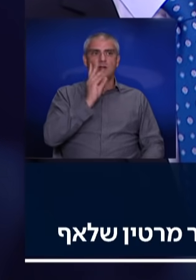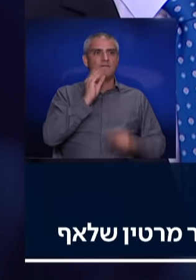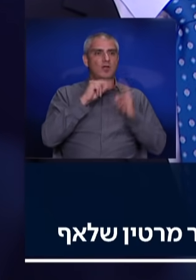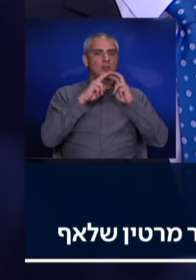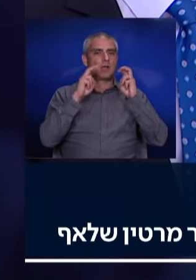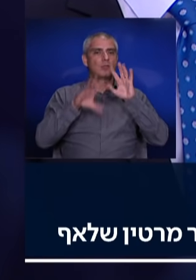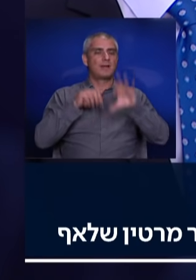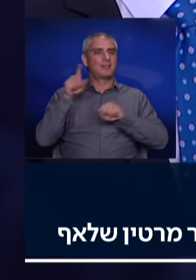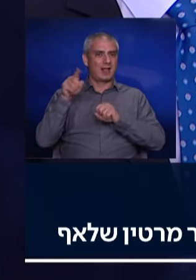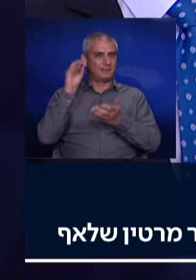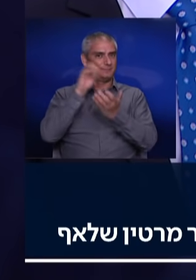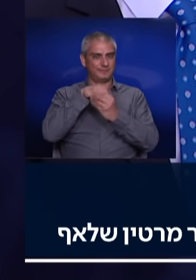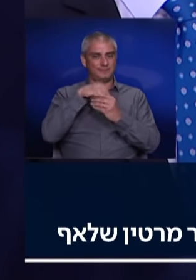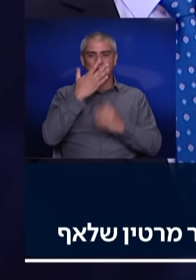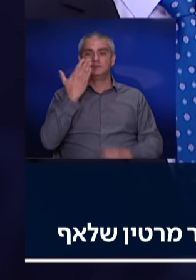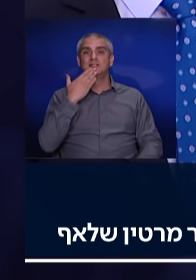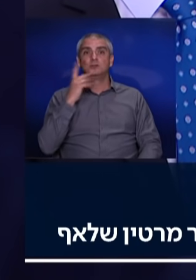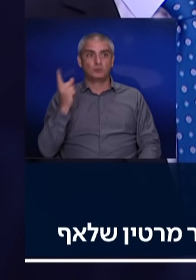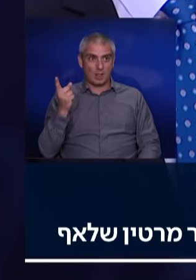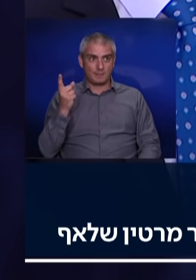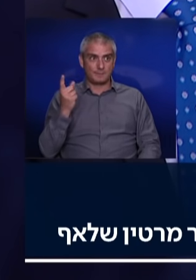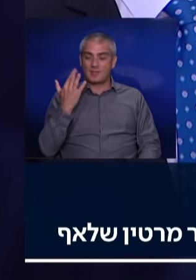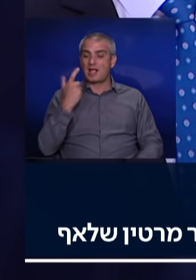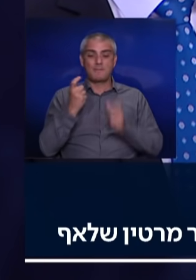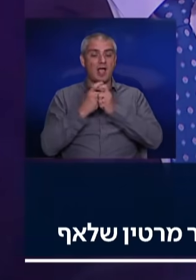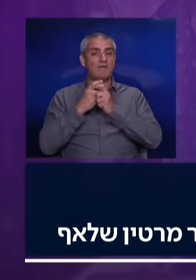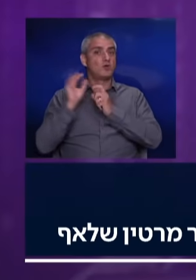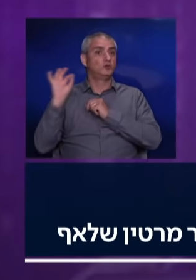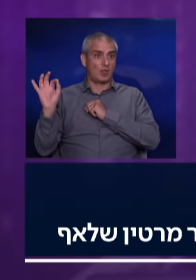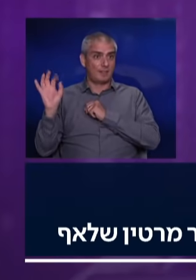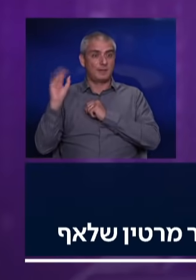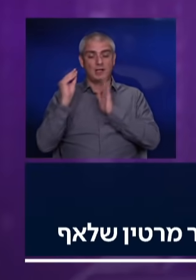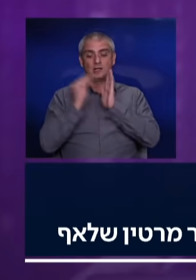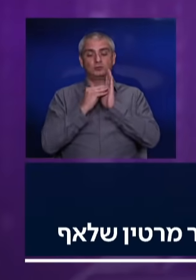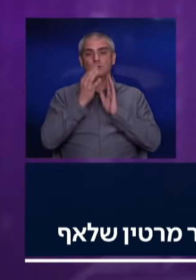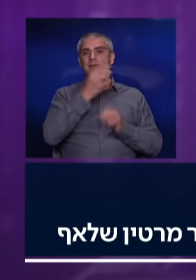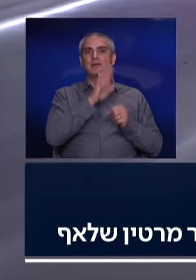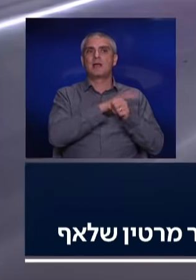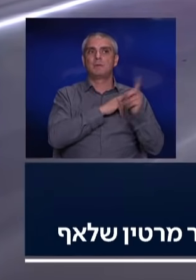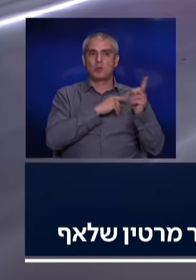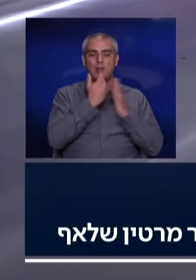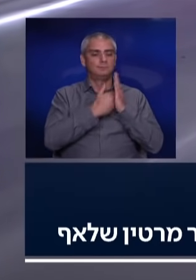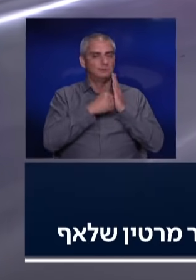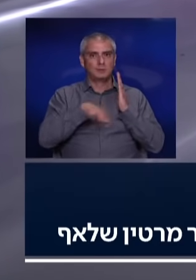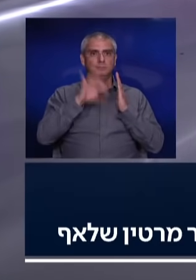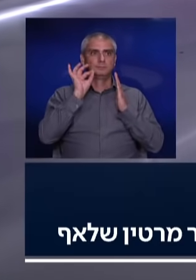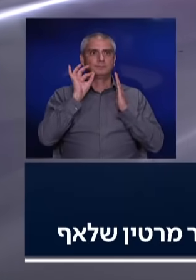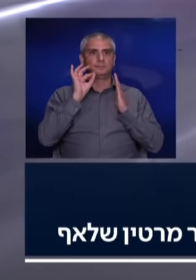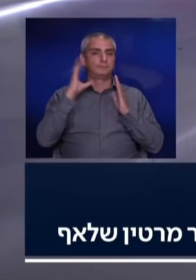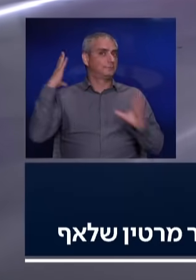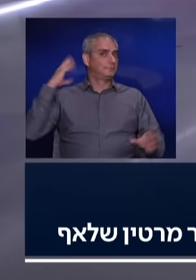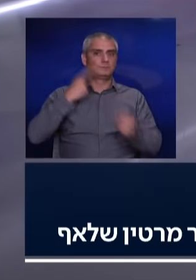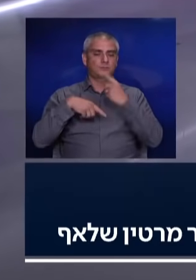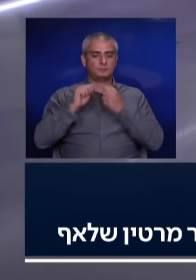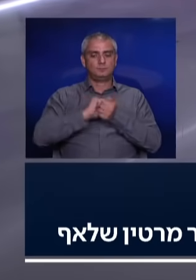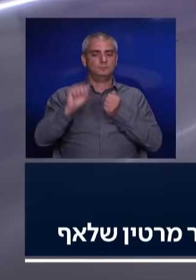המתנחלים שמיישבות את מזרח ירושלים, כמה חברות שלהן רשומות ביי אבטולה, מסמכים מגלים שלאורך השנים